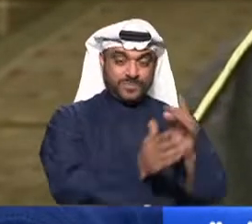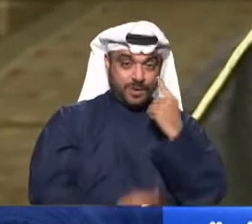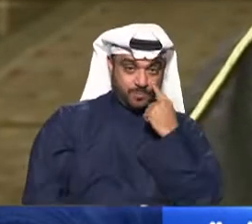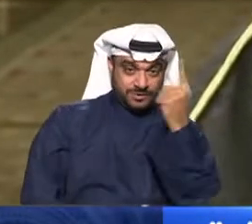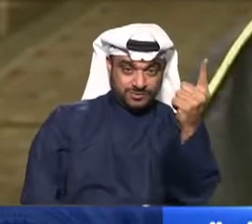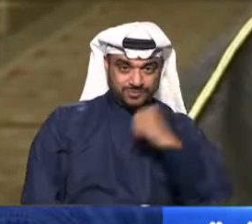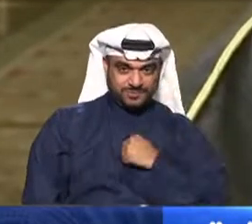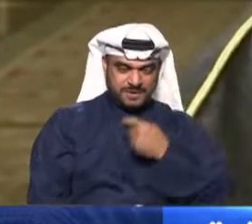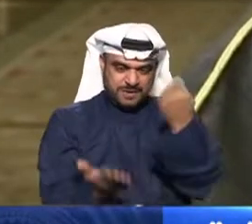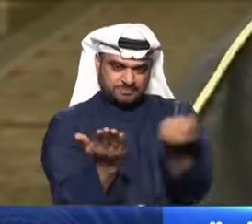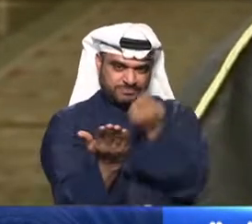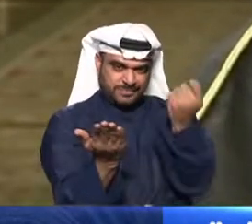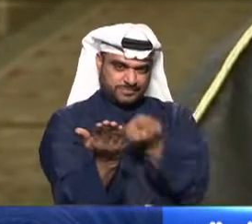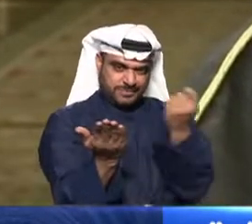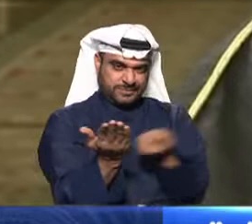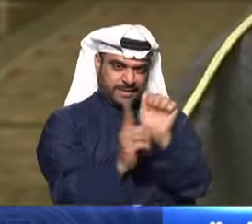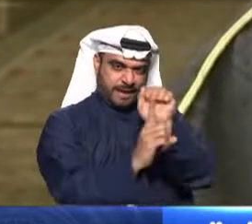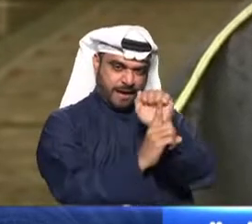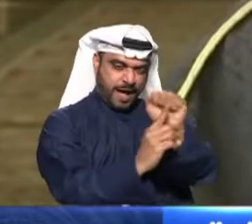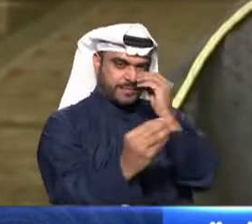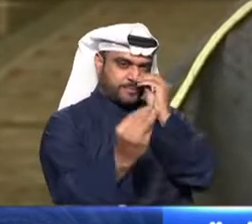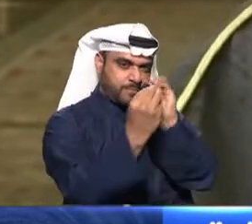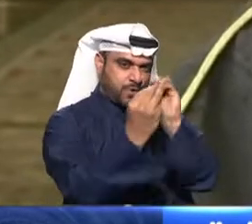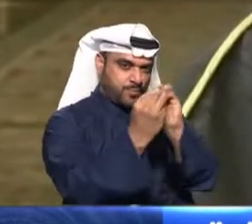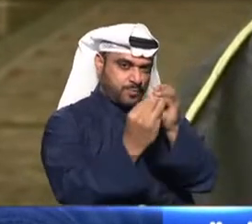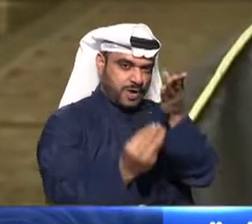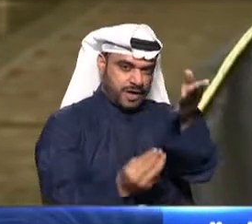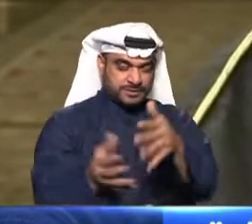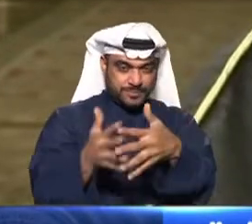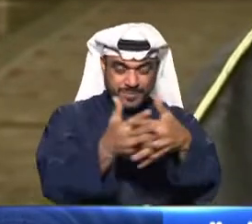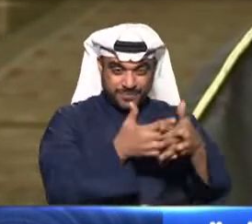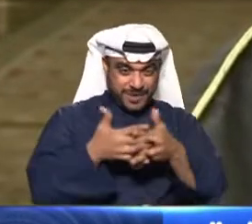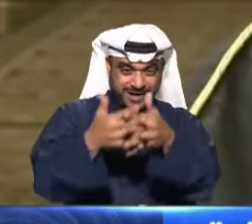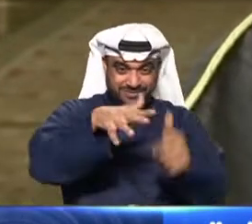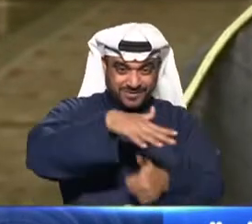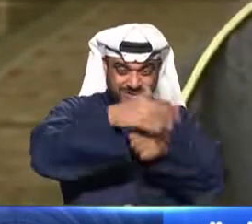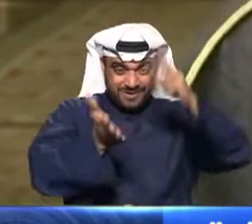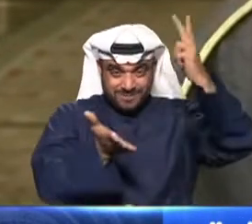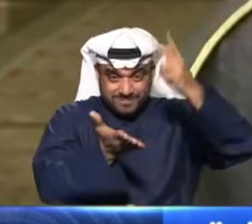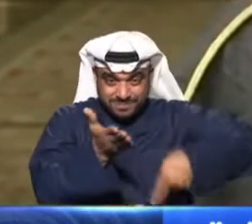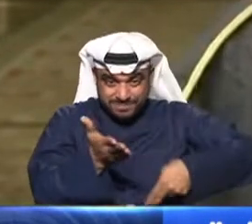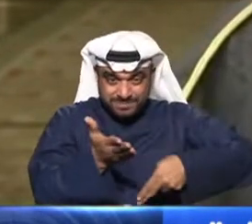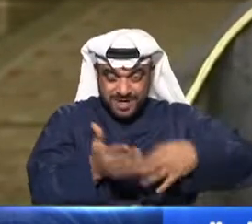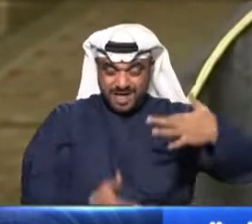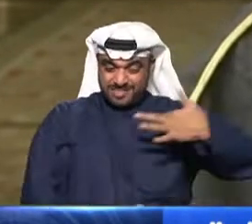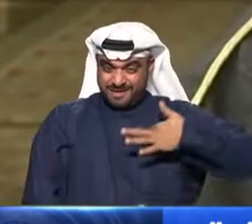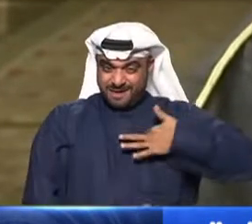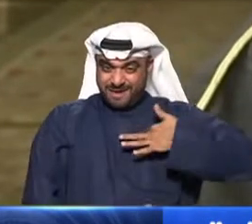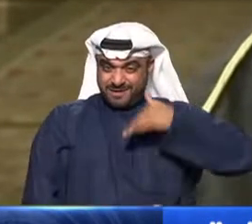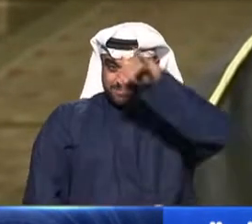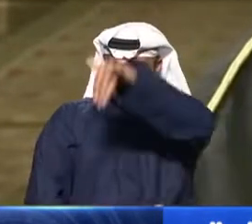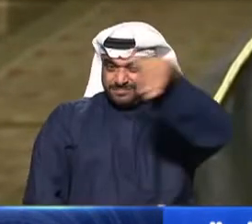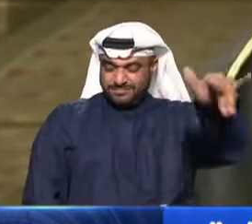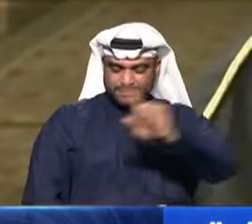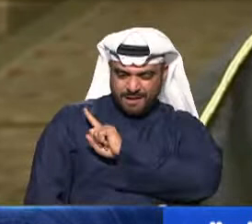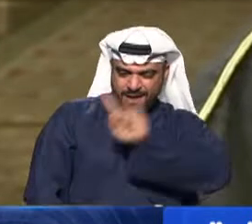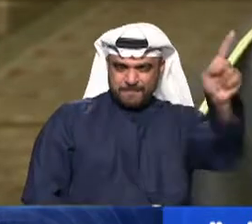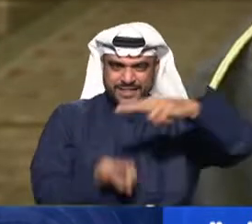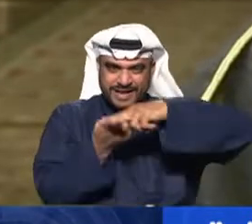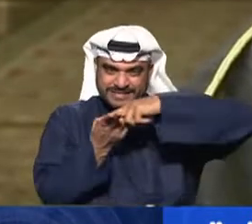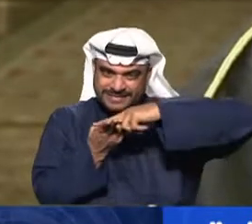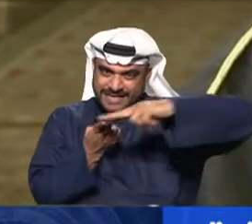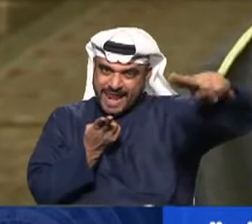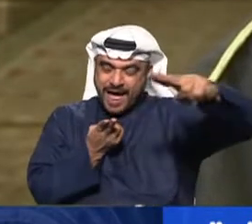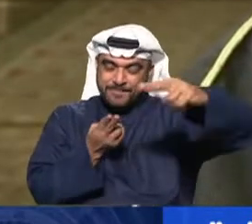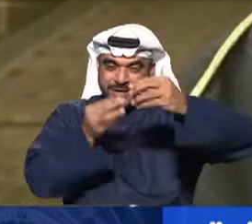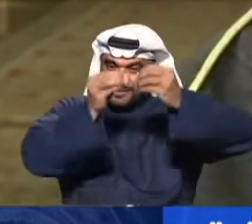والتي صاغها فريقك على مدى السنوات الثلاث الماضية لا تعد محاولة جادة أو قائمة على حسن النية لإحلال مثل هذا السلام الدائم بين